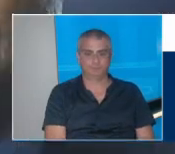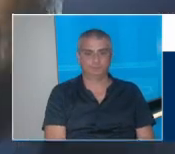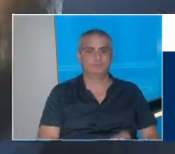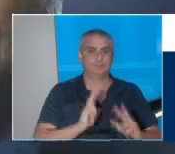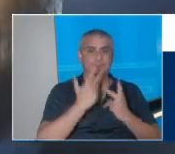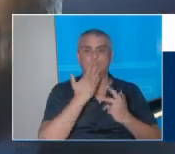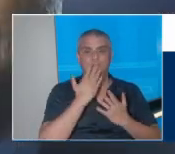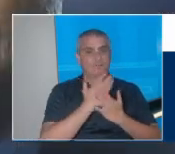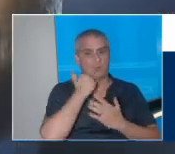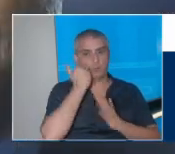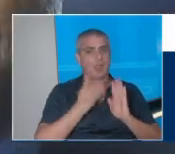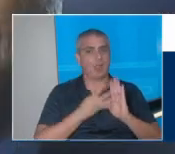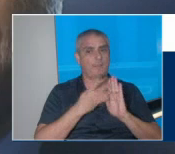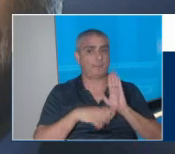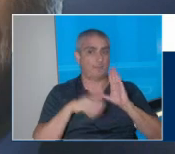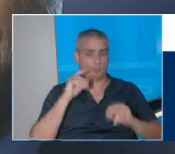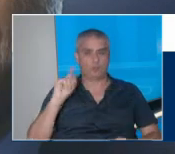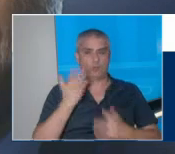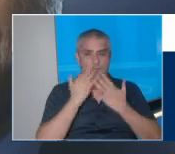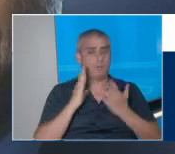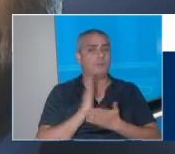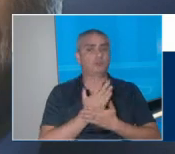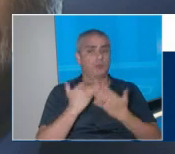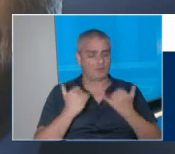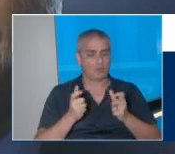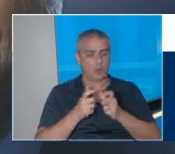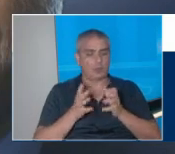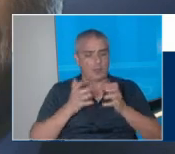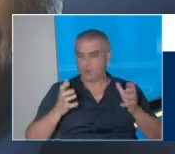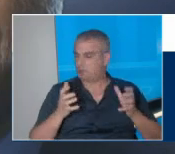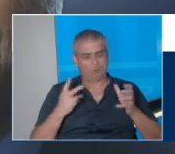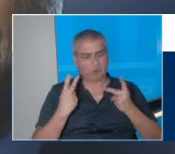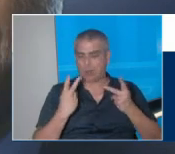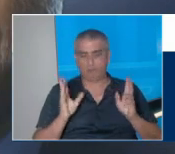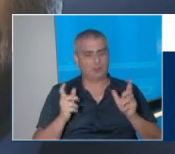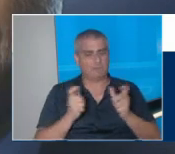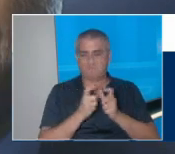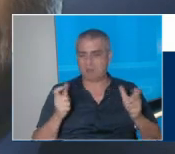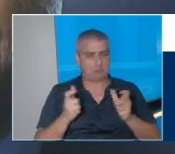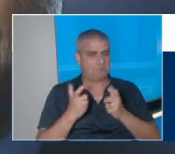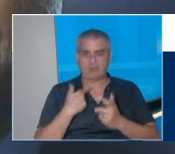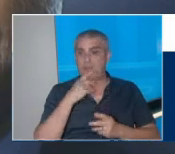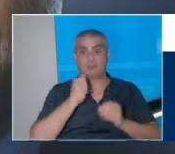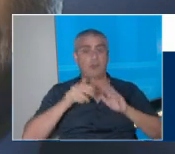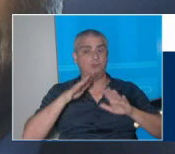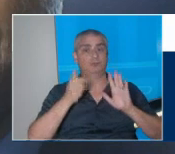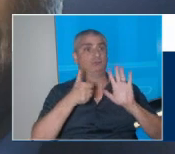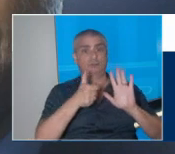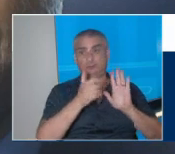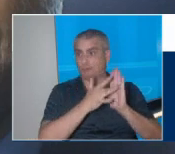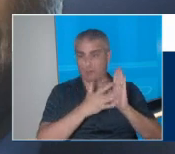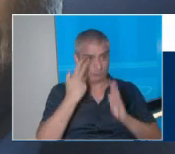הציבור הישראלי בוגר 4 מערכות בחירות, ולכולם ברור שמה שקובע היום זה גודל הגוש. אין שום משמעות לגודל המפלגה. אני כבר לא מדבר על ראש ממשלה עם 6 מנדטים